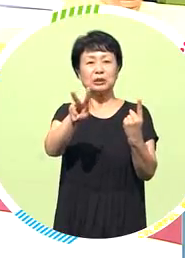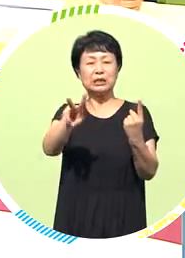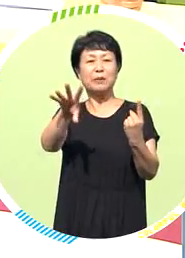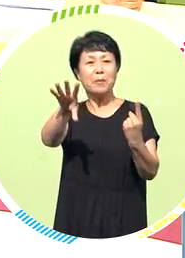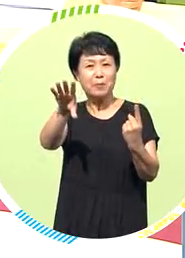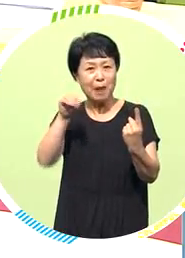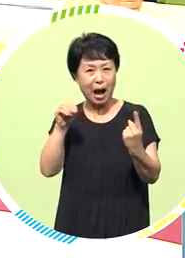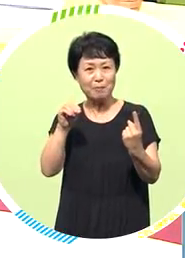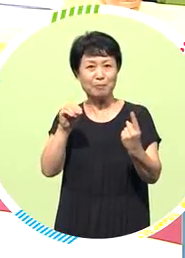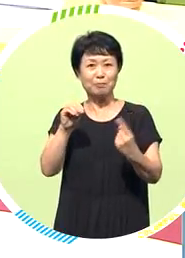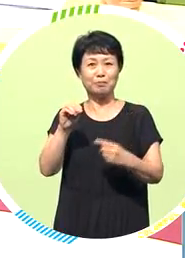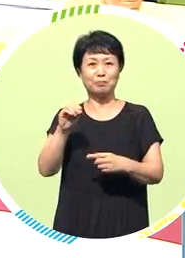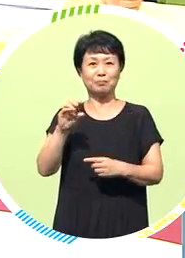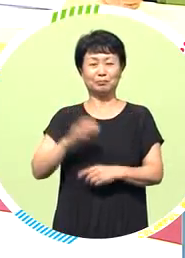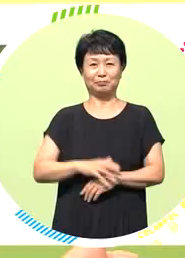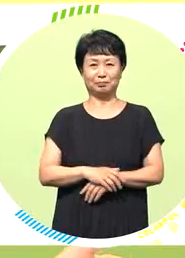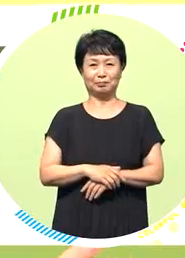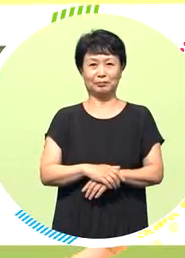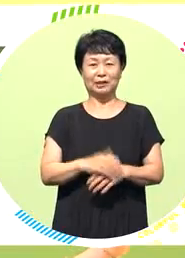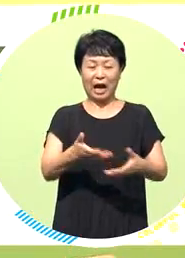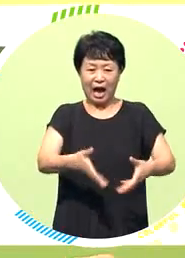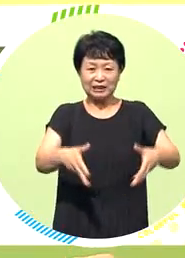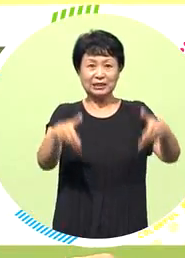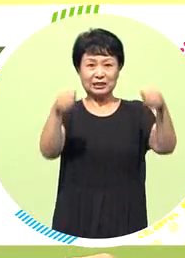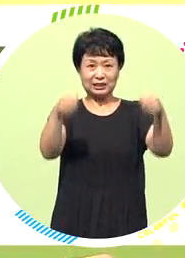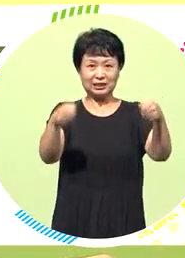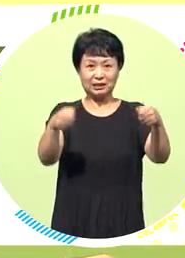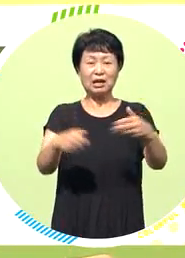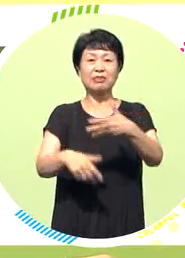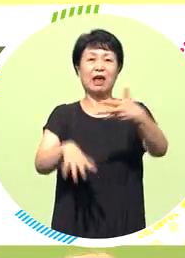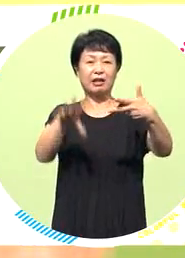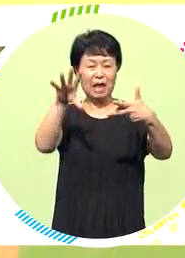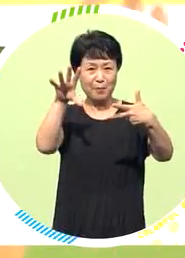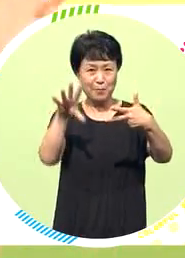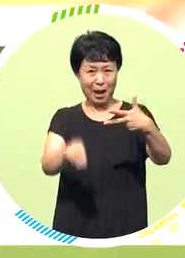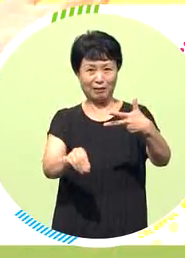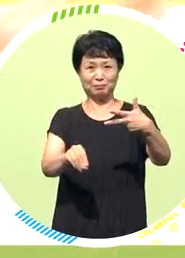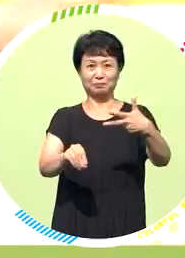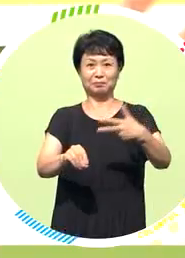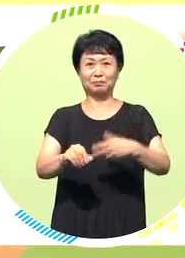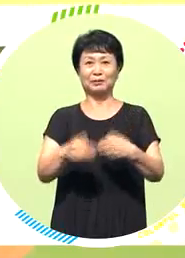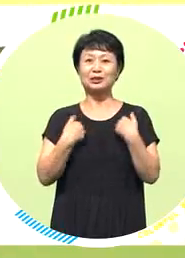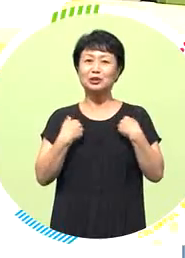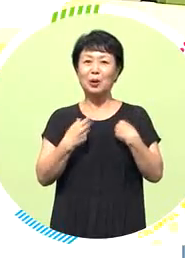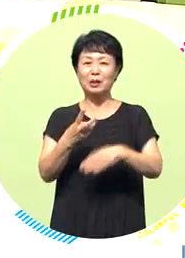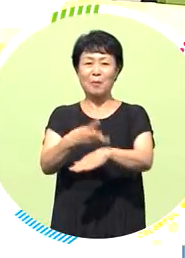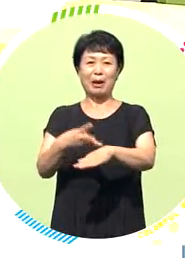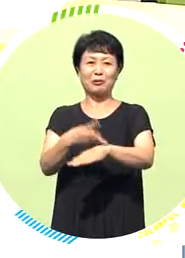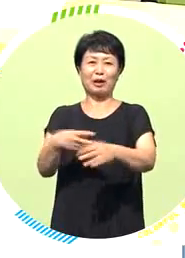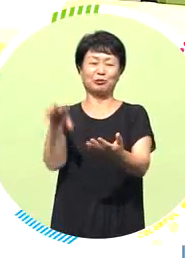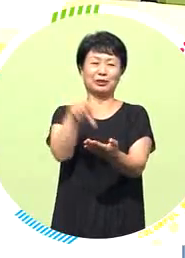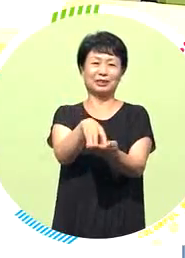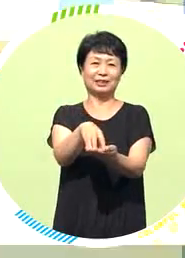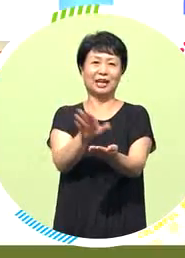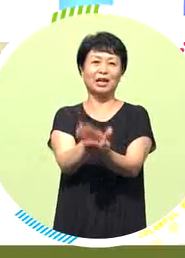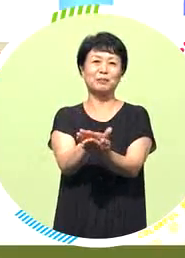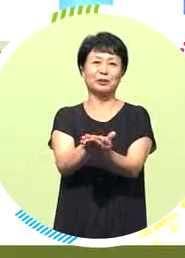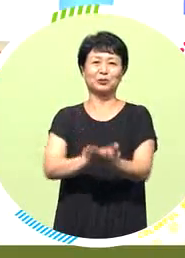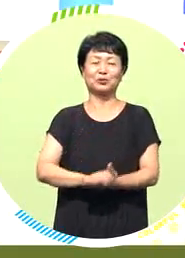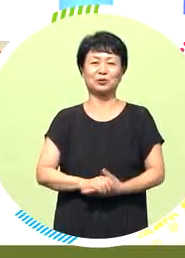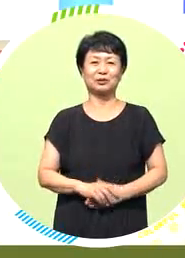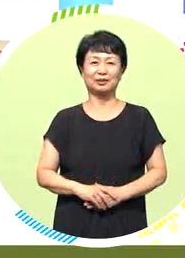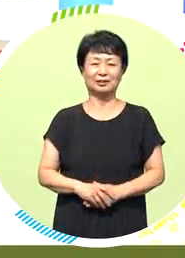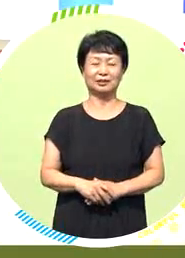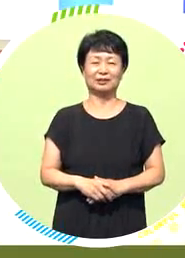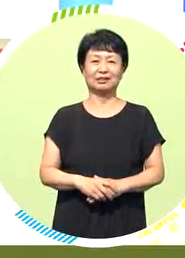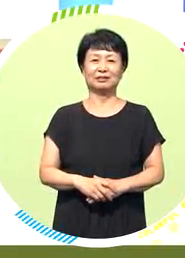り花と切り枝、そして7万鉢の鉢植え、ちょっとどれぐらいみたいな、 多いということは分